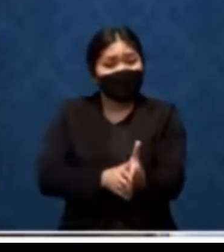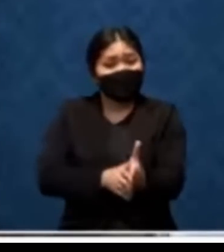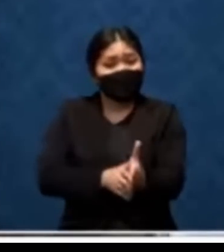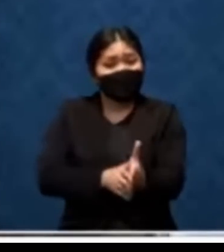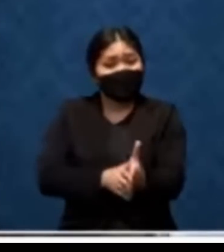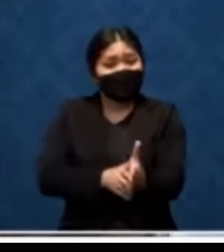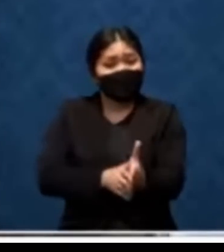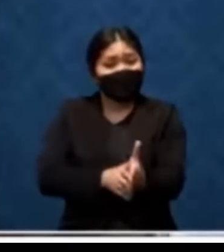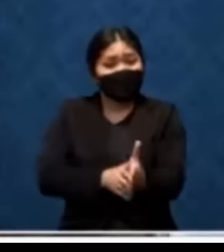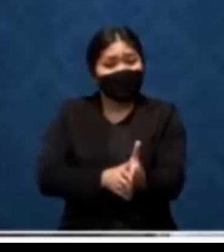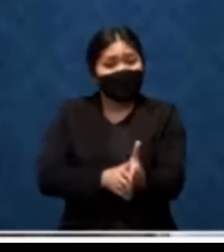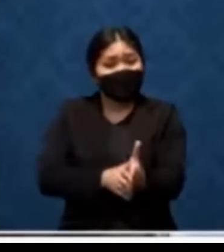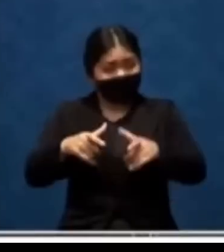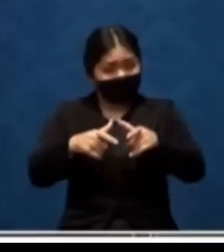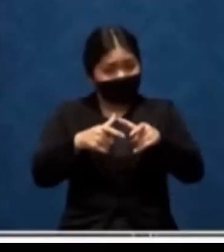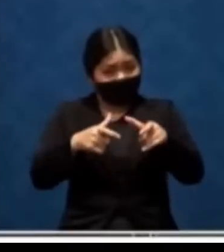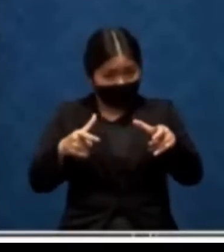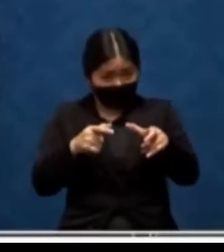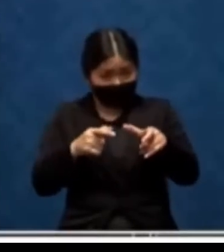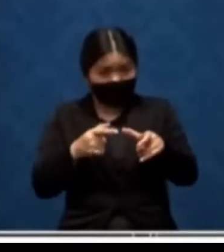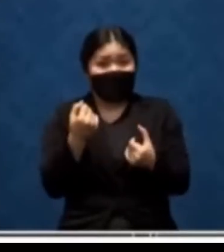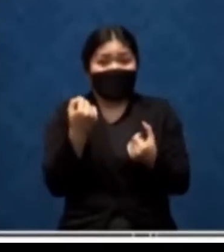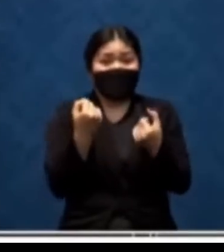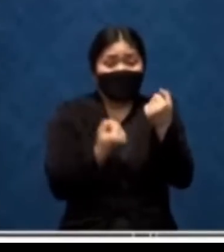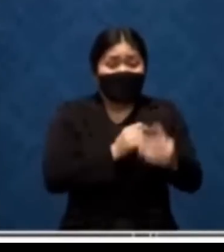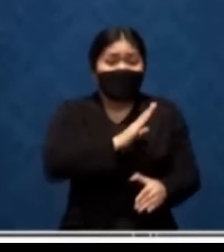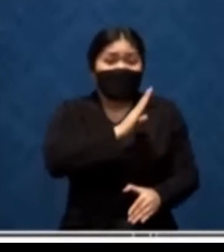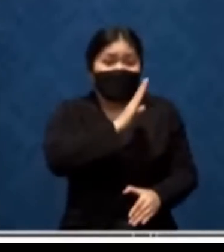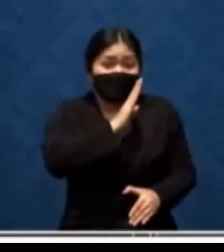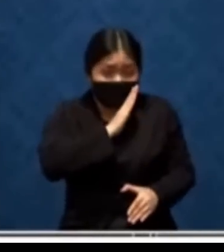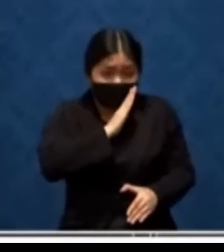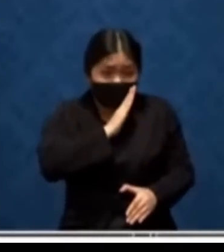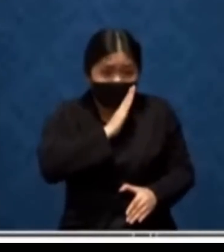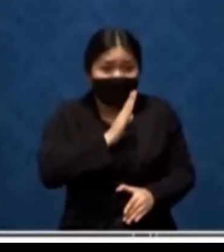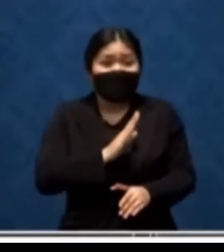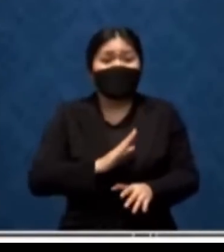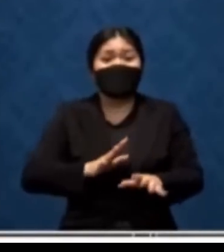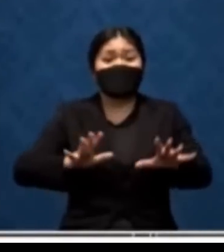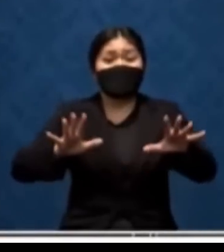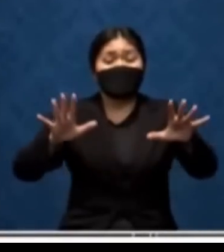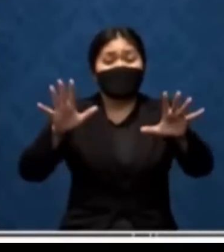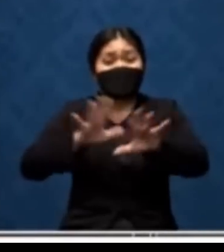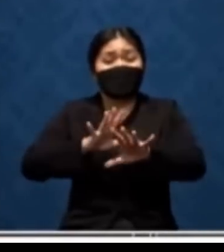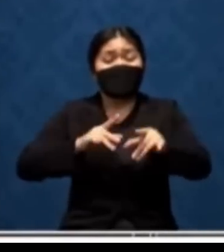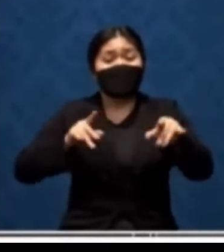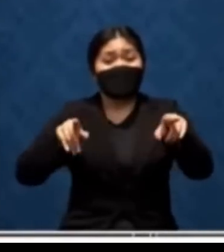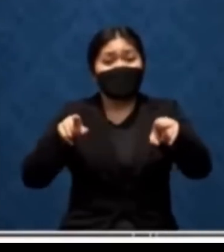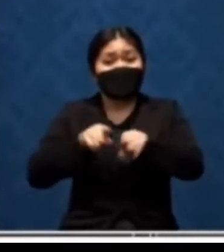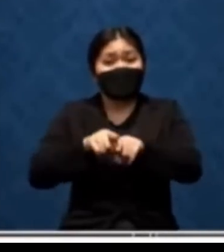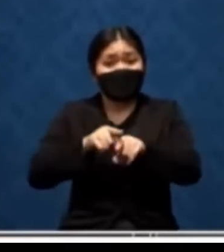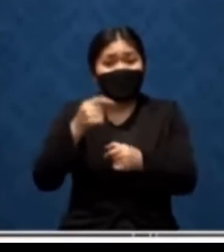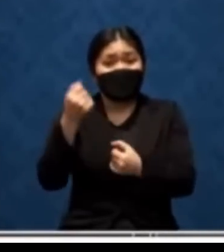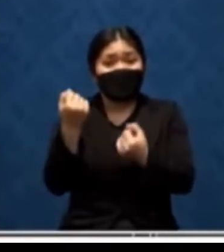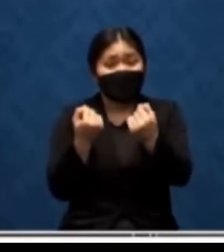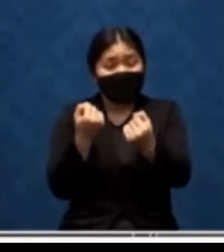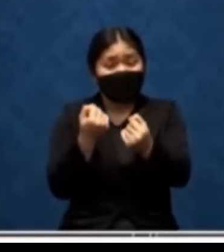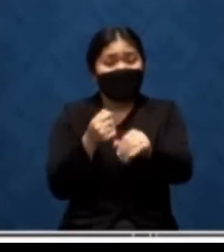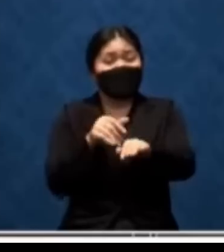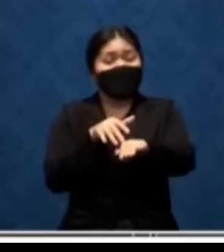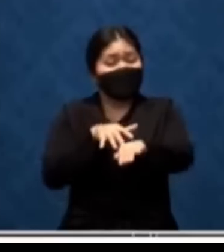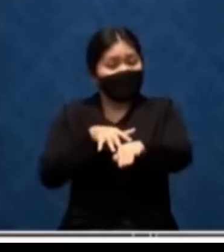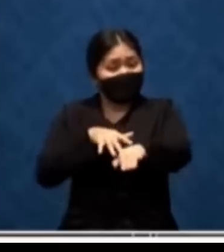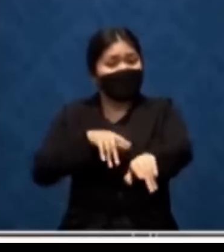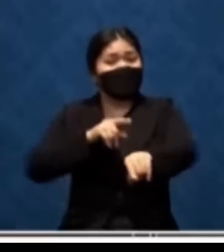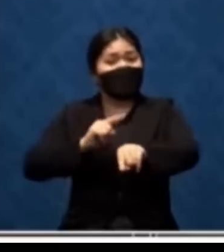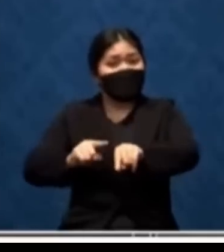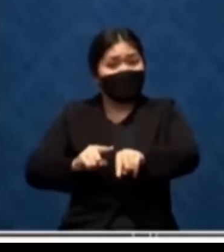อกสารแต่ปลอมยันรถตัวเองเอาให้มันเหมือนกับรถของคณะทูตมีรถนำขบวนมีรถ